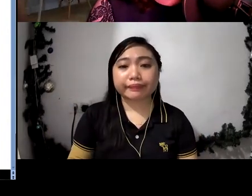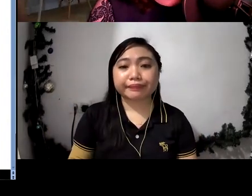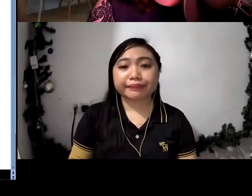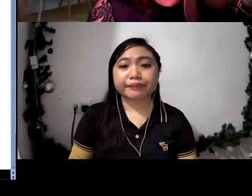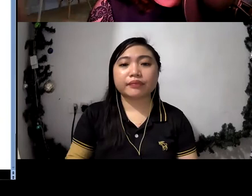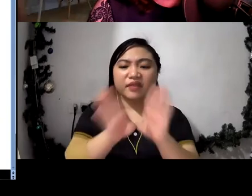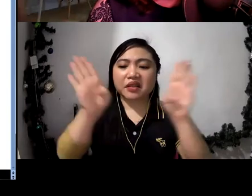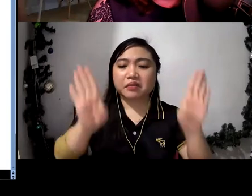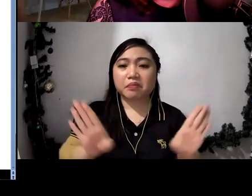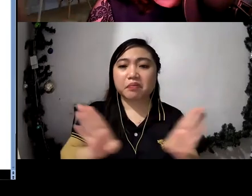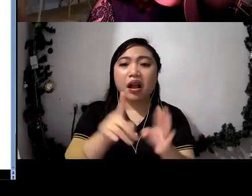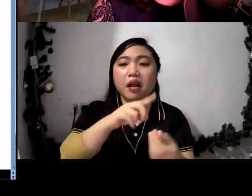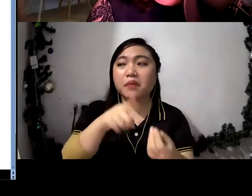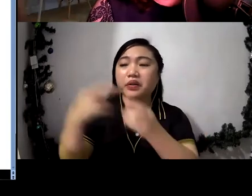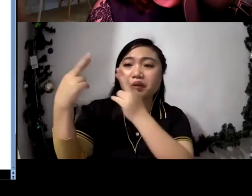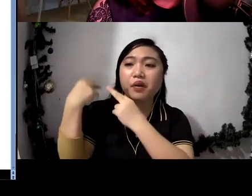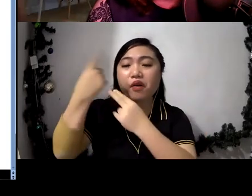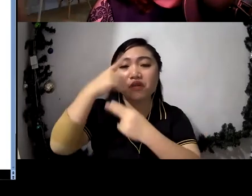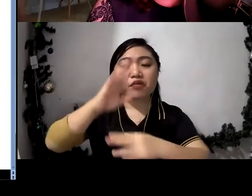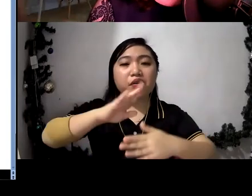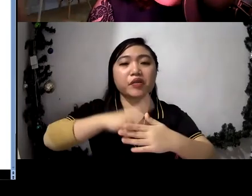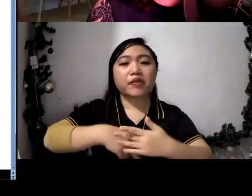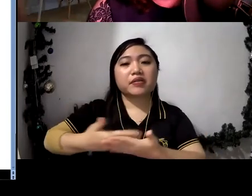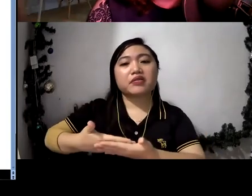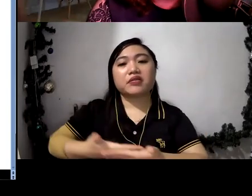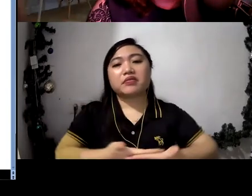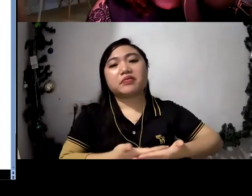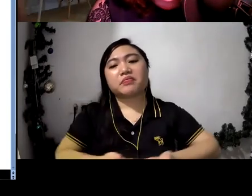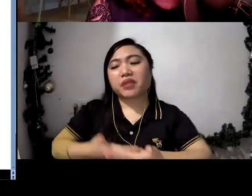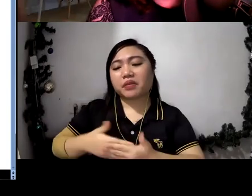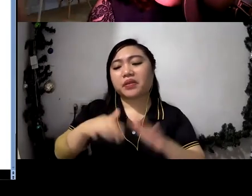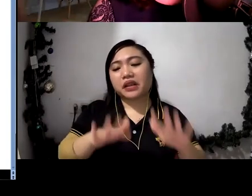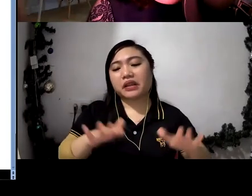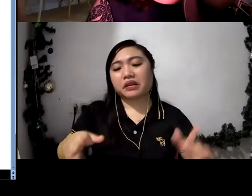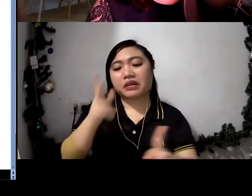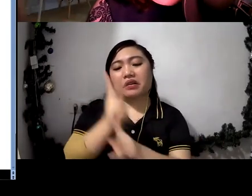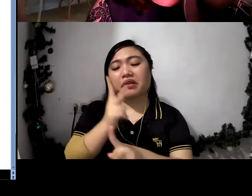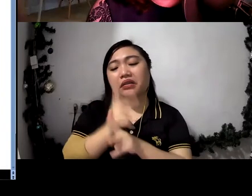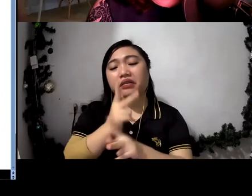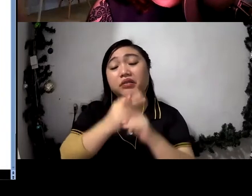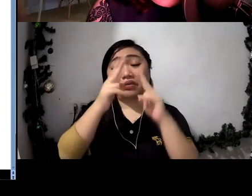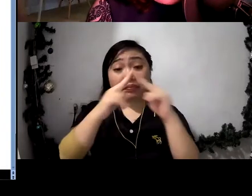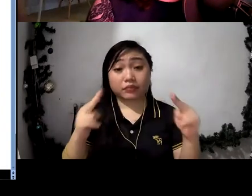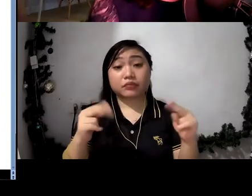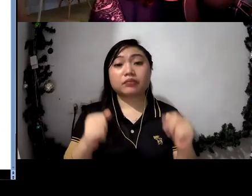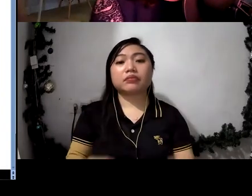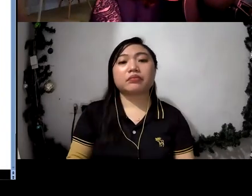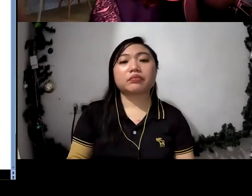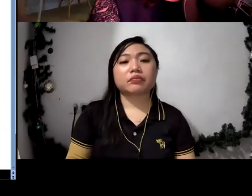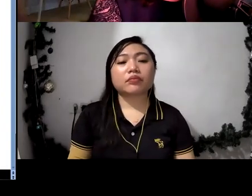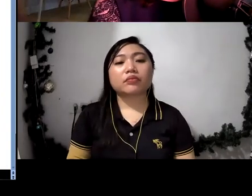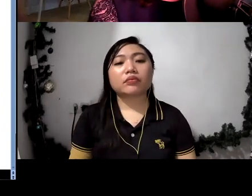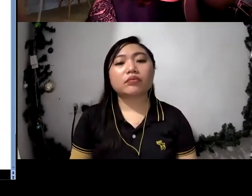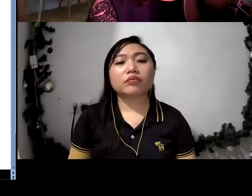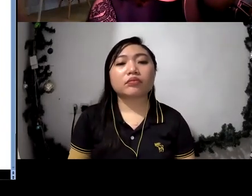sa kanyang reproductive role, yung pag-aalaga sa bahay, pag-aalaga caregiver, ano, so parang ganyan, ano. Pero pareho na rin